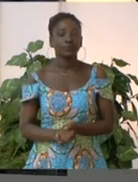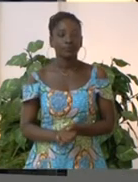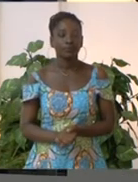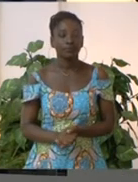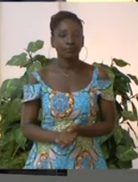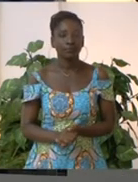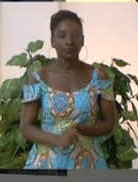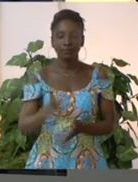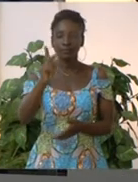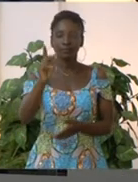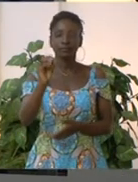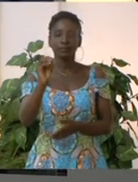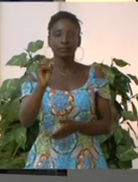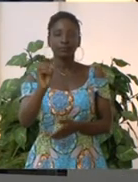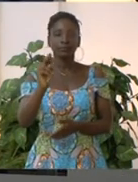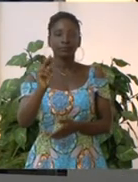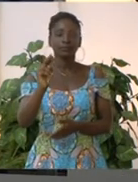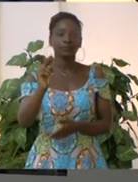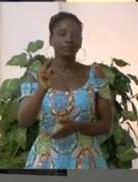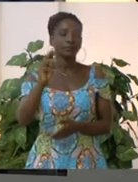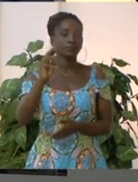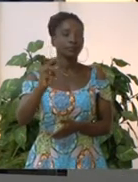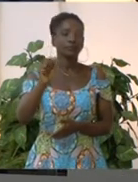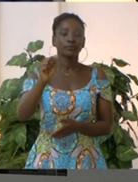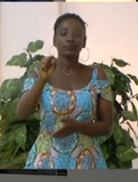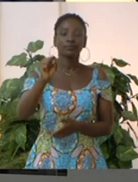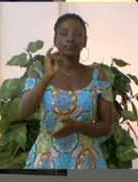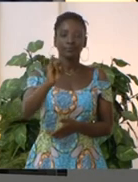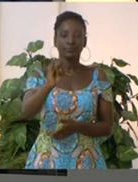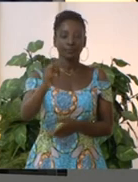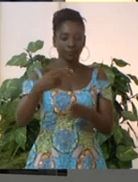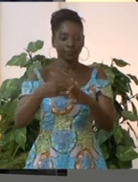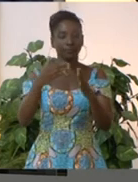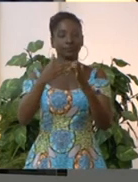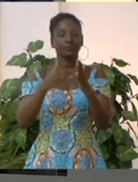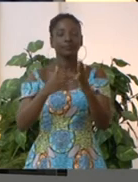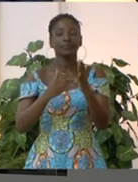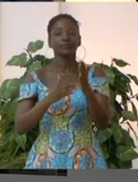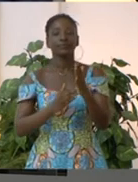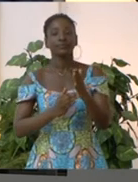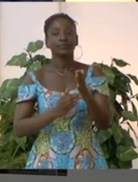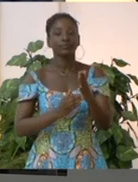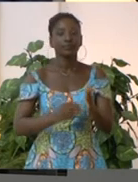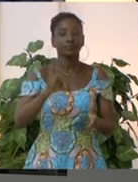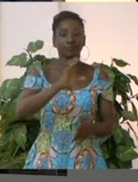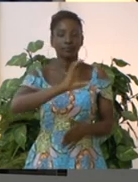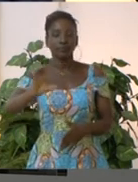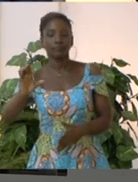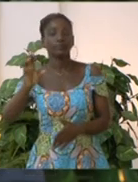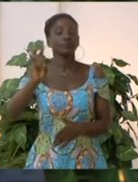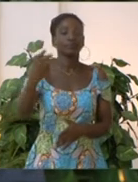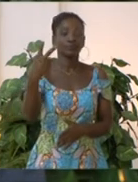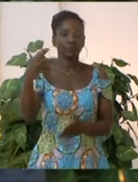koumassi inscrits 162 milles à 350 2